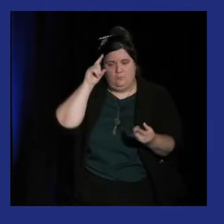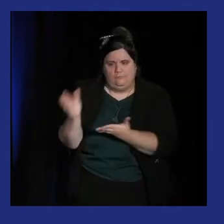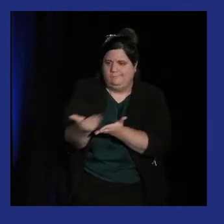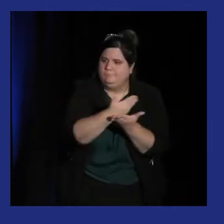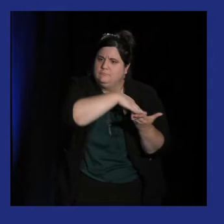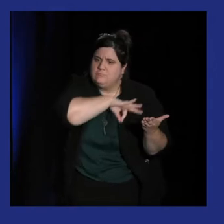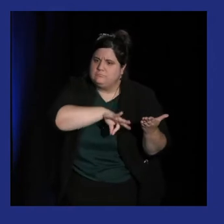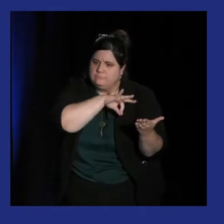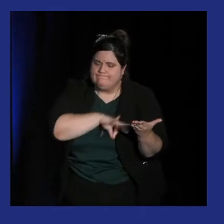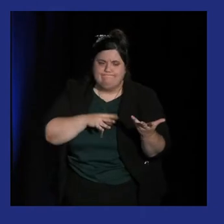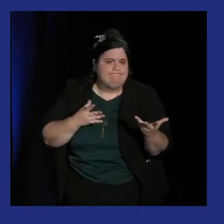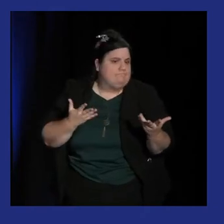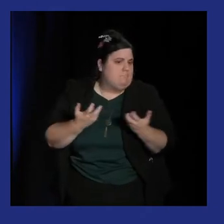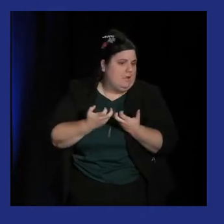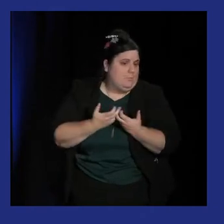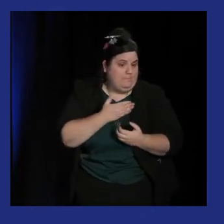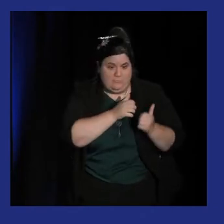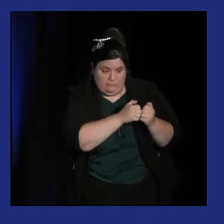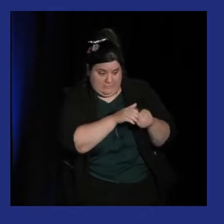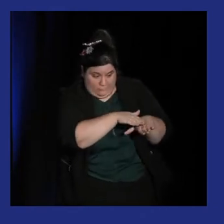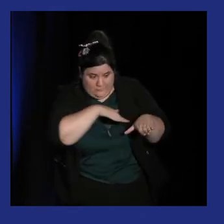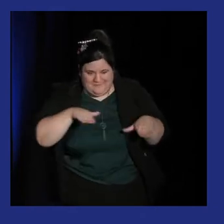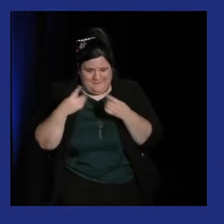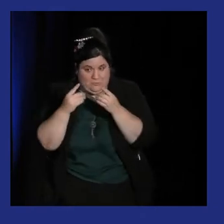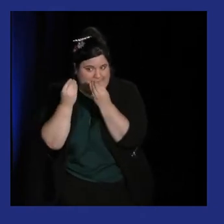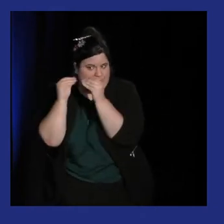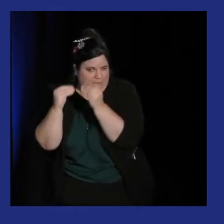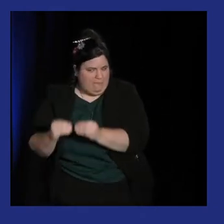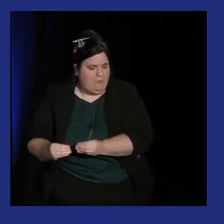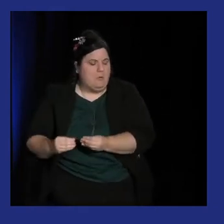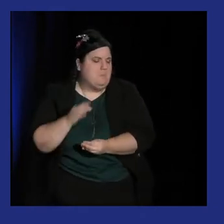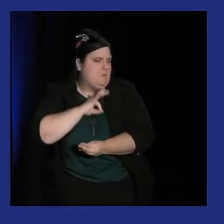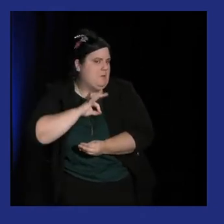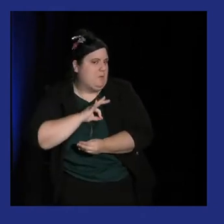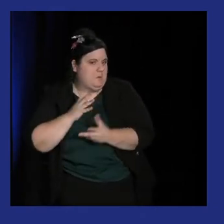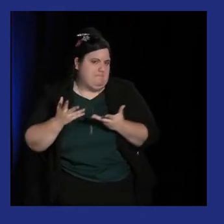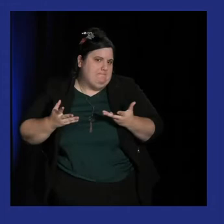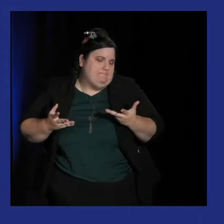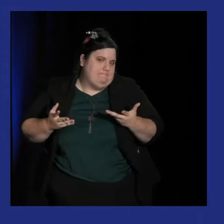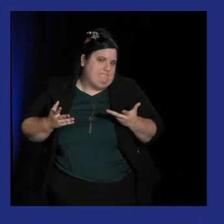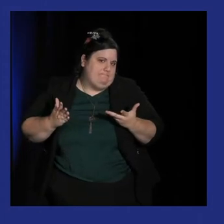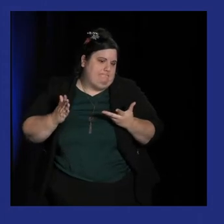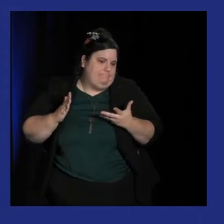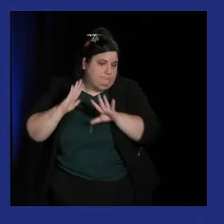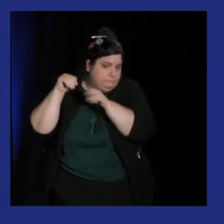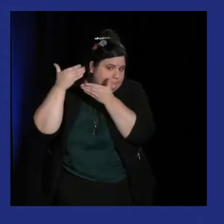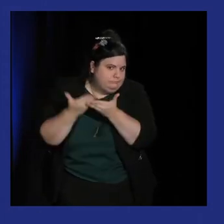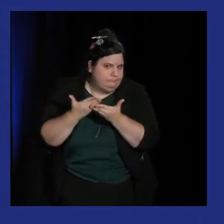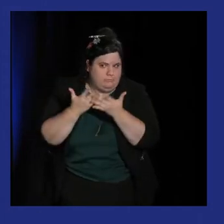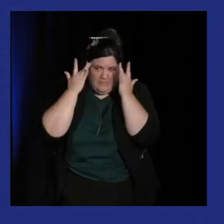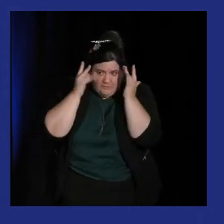BO d'une BO de jeux vidéo aujourd'hui de mon expérience et